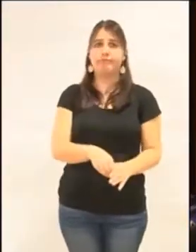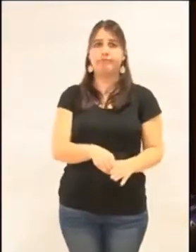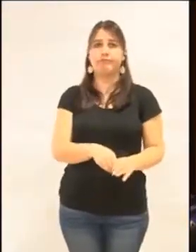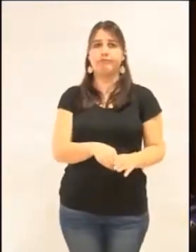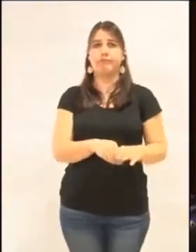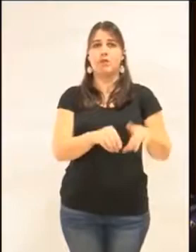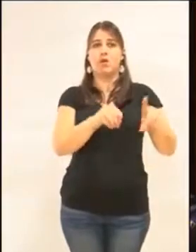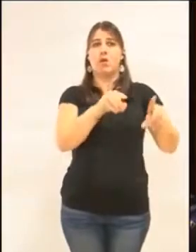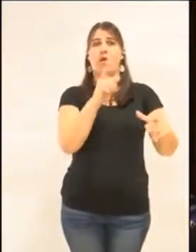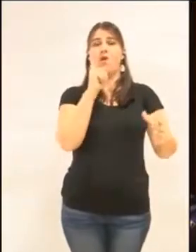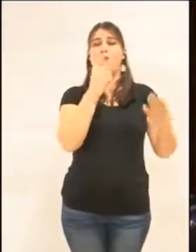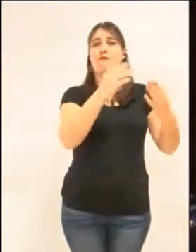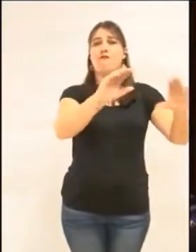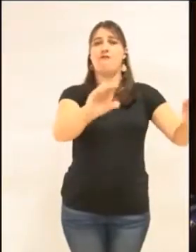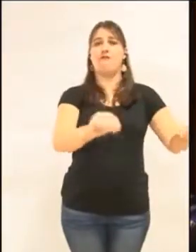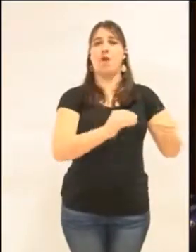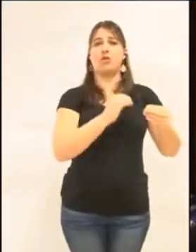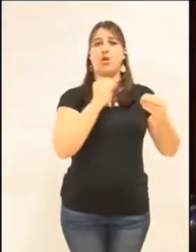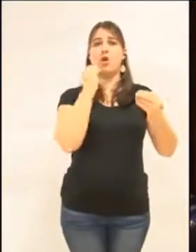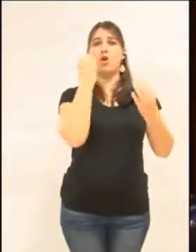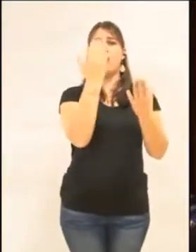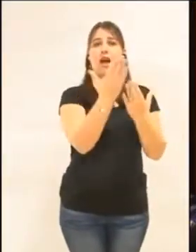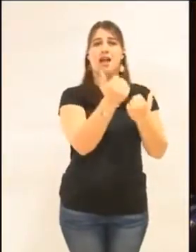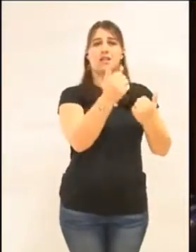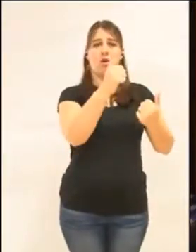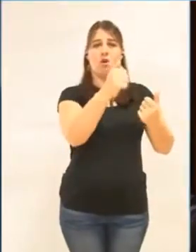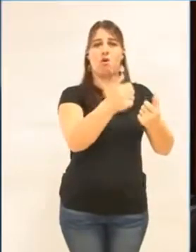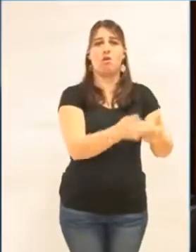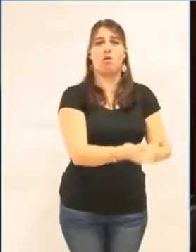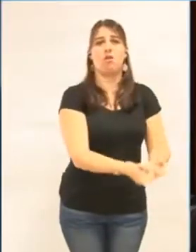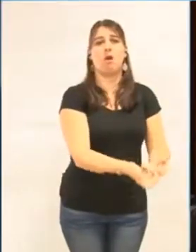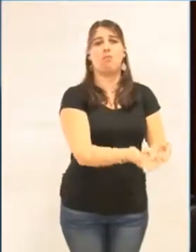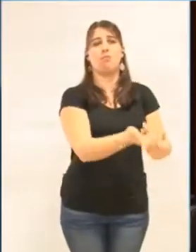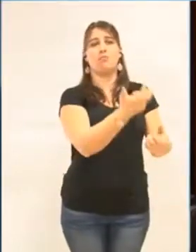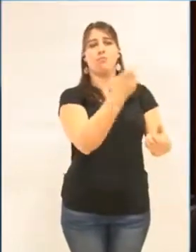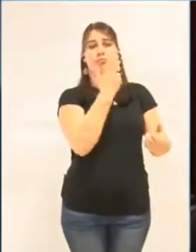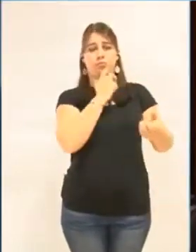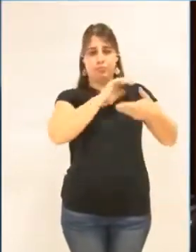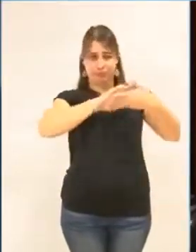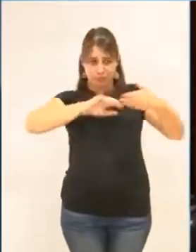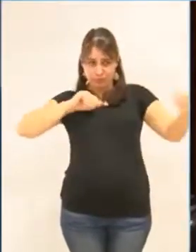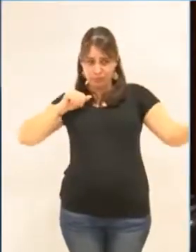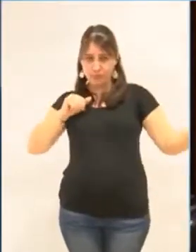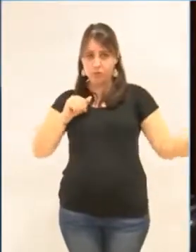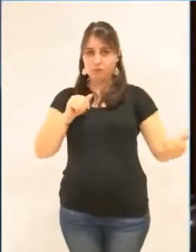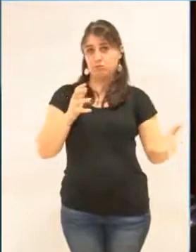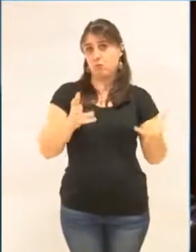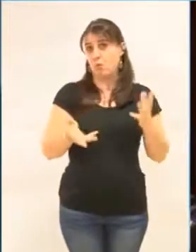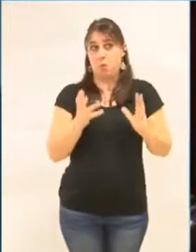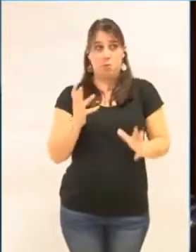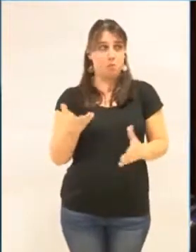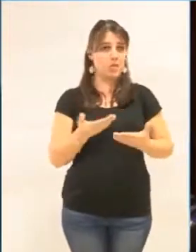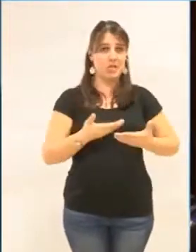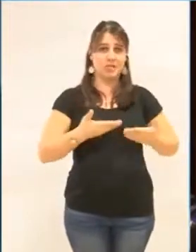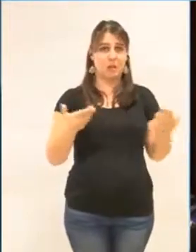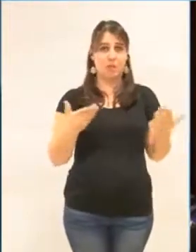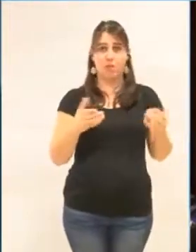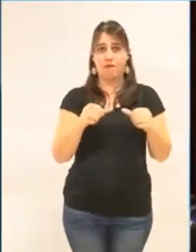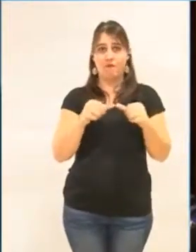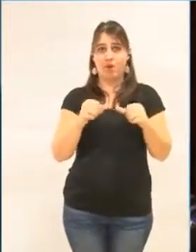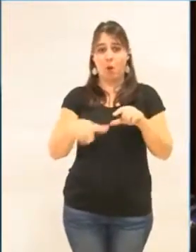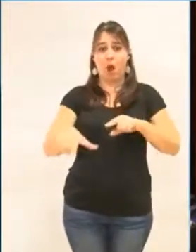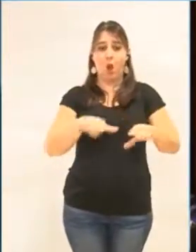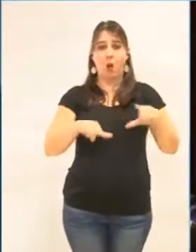vendeur jusqu'à la cession réelle et définitive des bâtiments, alors qu'on aurait pu l'intégrer tout simplement dans le prix du